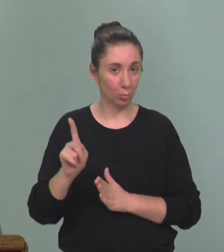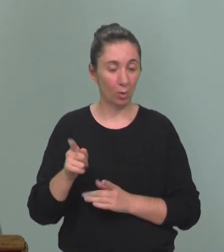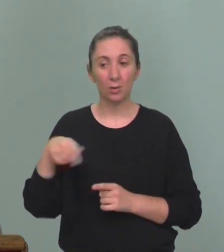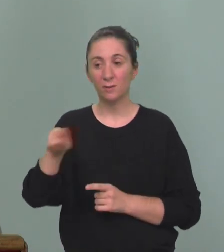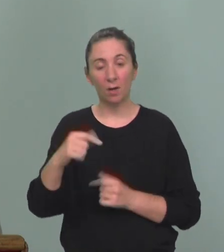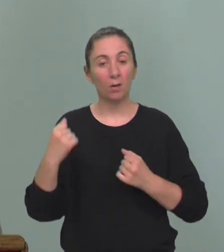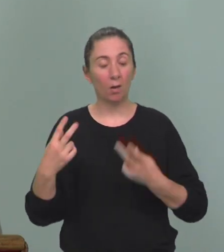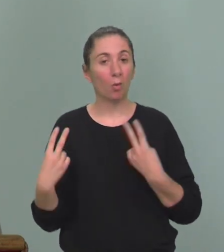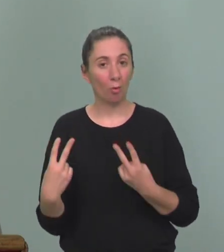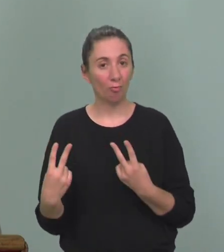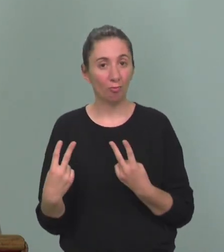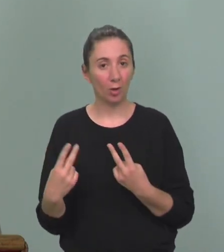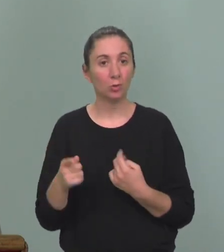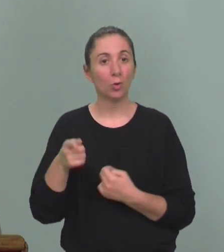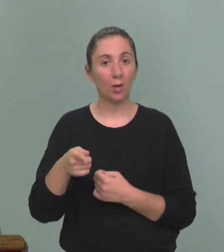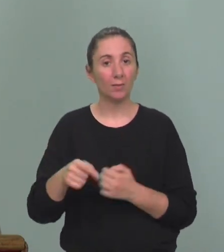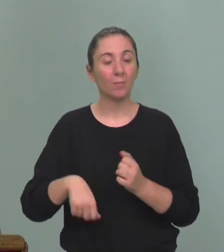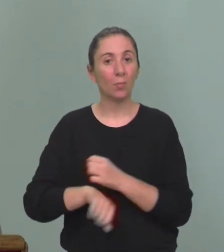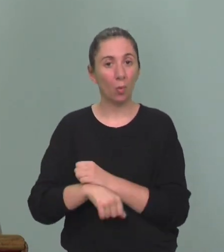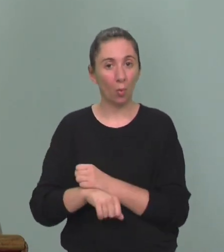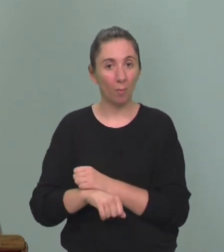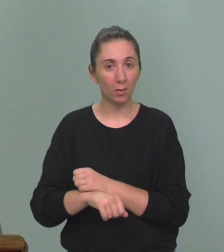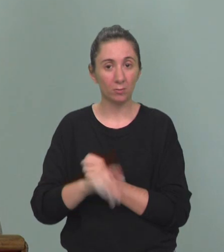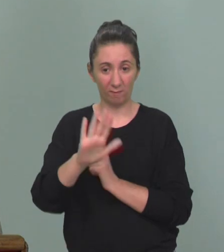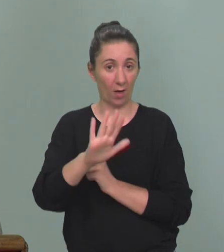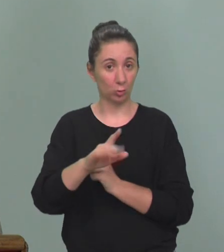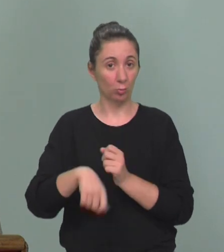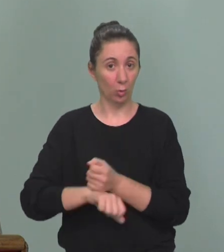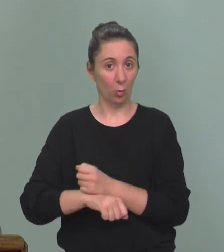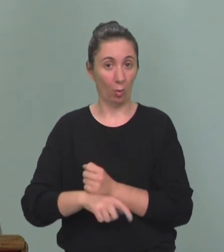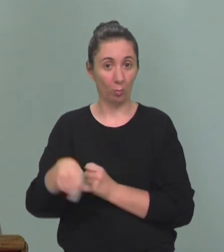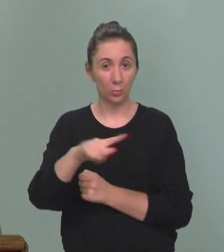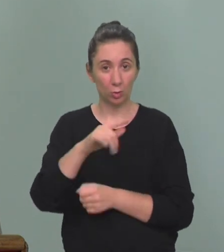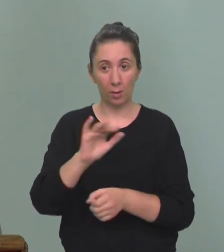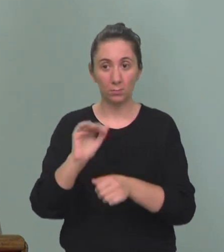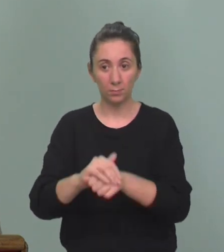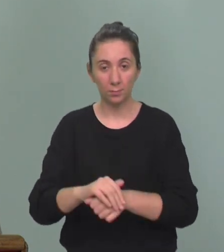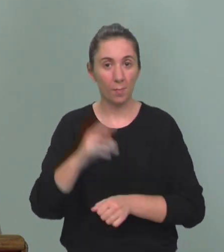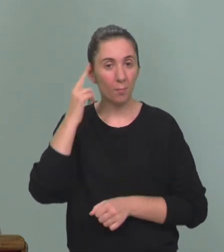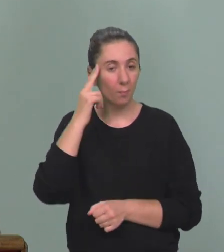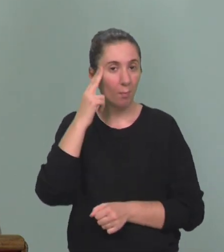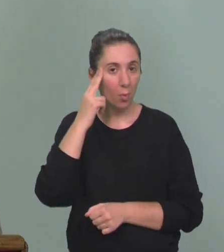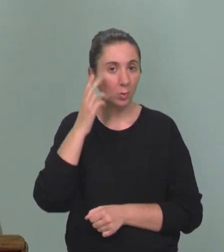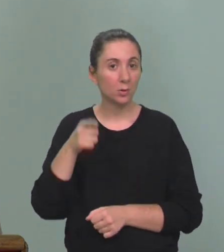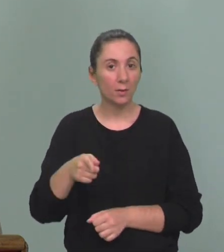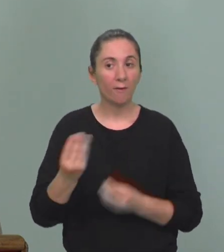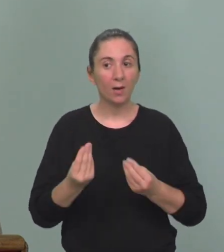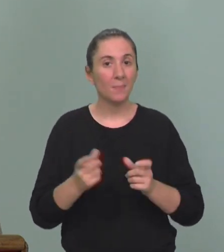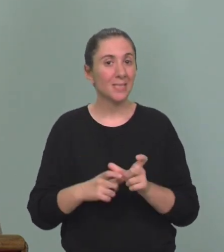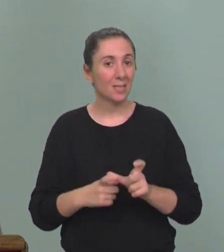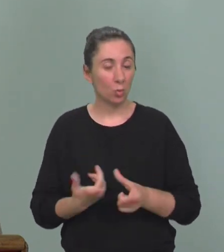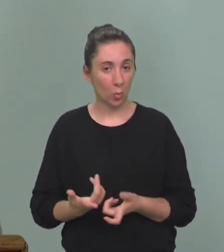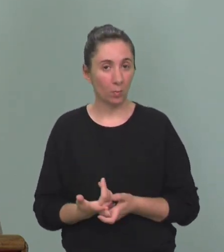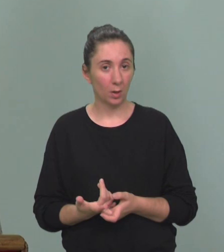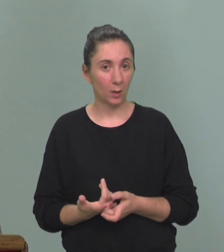jako bitno da na tim nogometašima, to je s vašim nogometašima, prepoznate takve